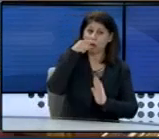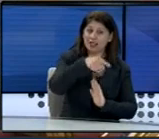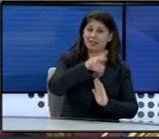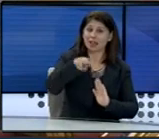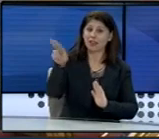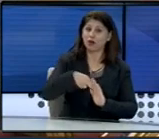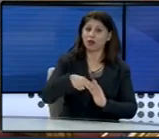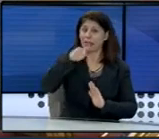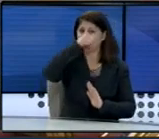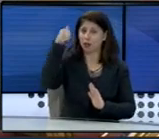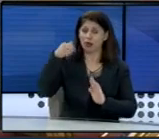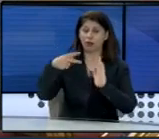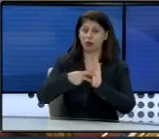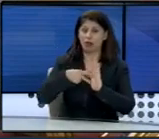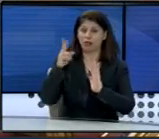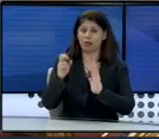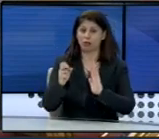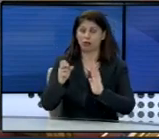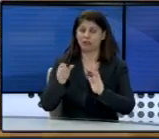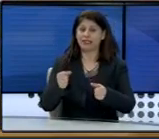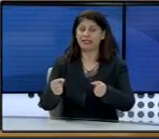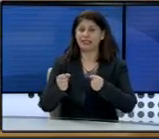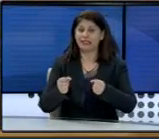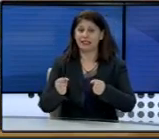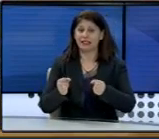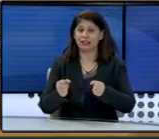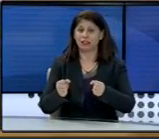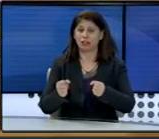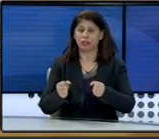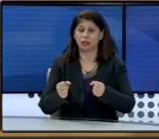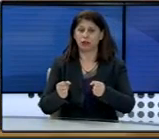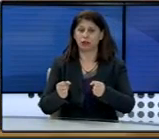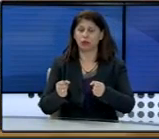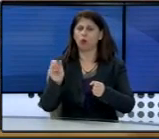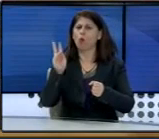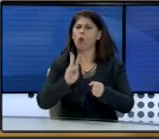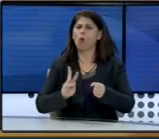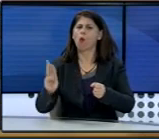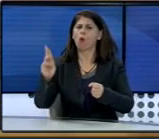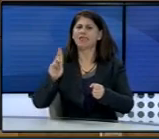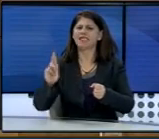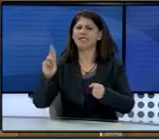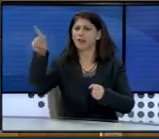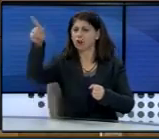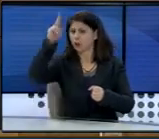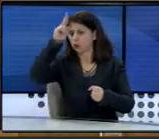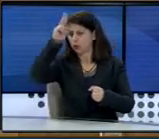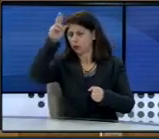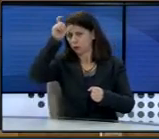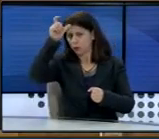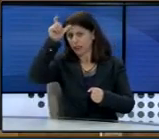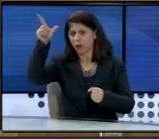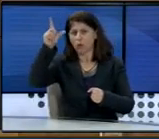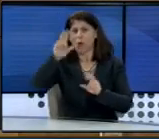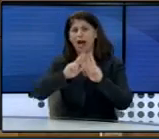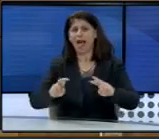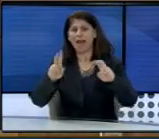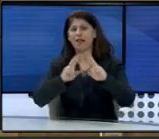λάθος, εν μέσω της κρίσης του Ουρους Ρέις, του τουρκικού ερευνητικού